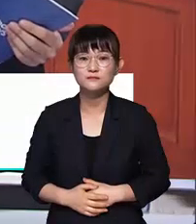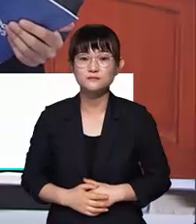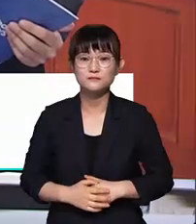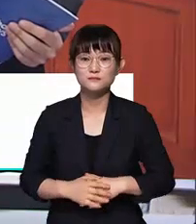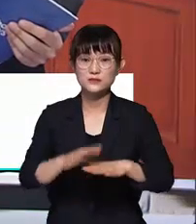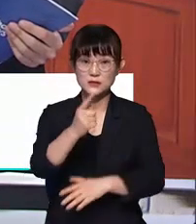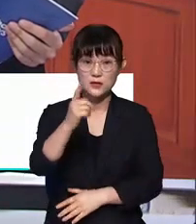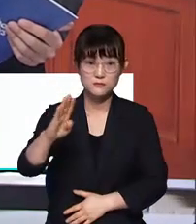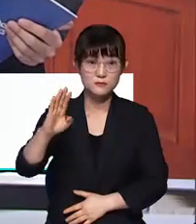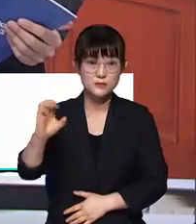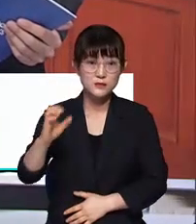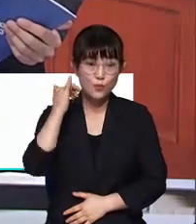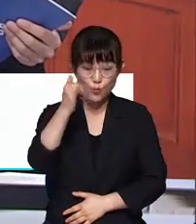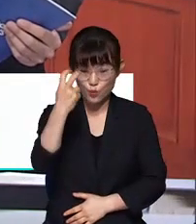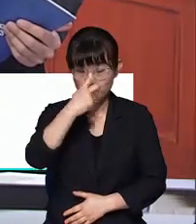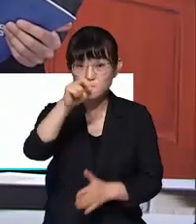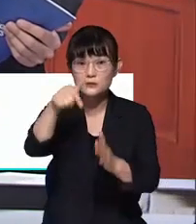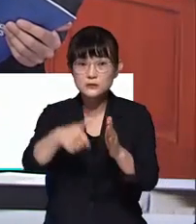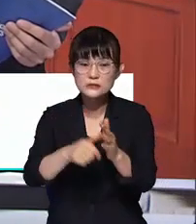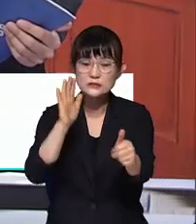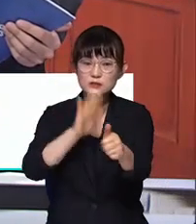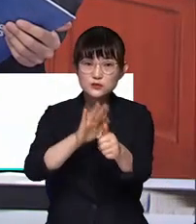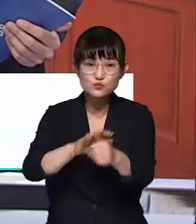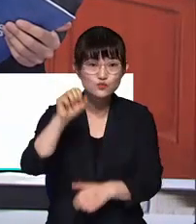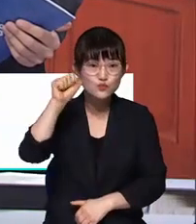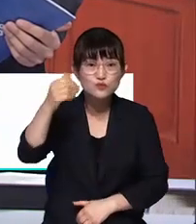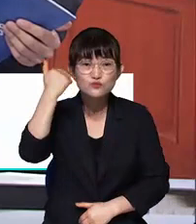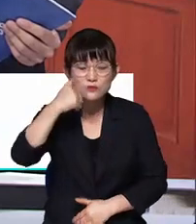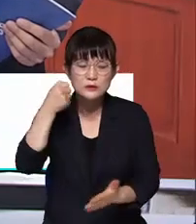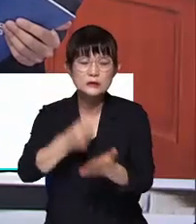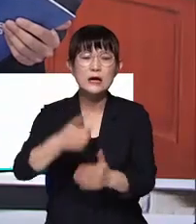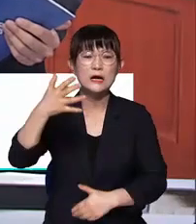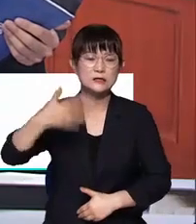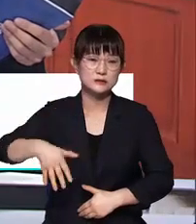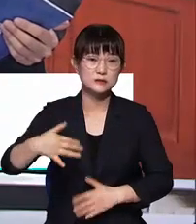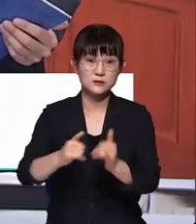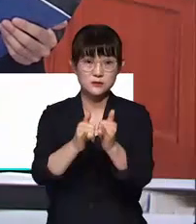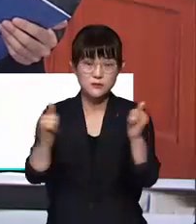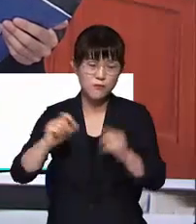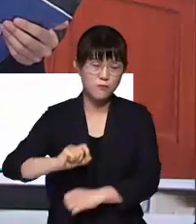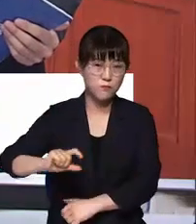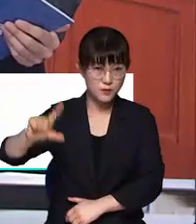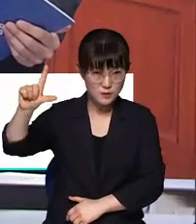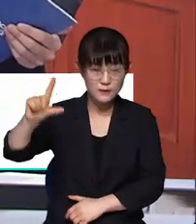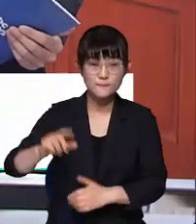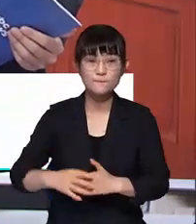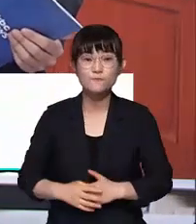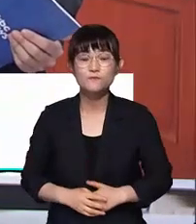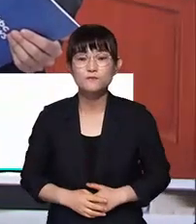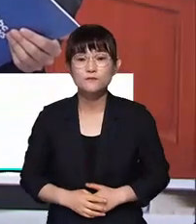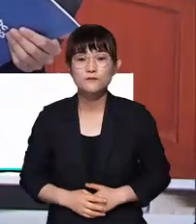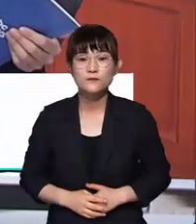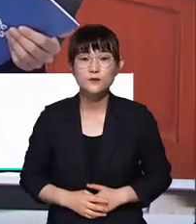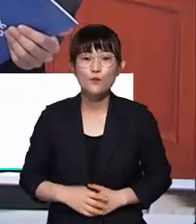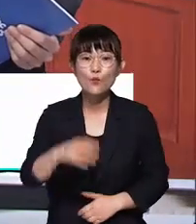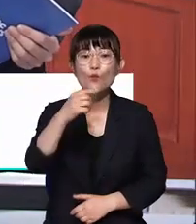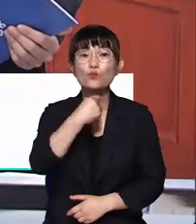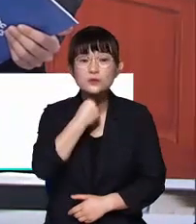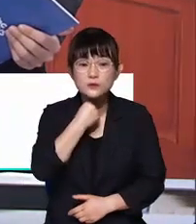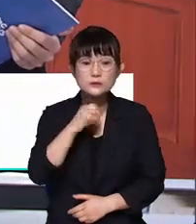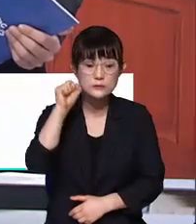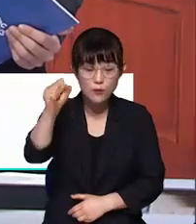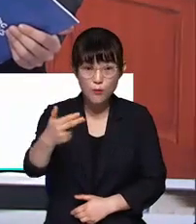이번 KBC 여론조사에서는 지지 후보를 결정하지 않은 부동층 표심이 높게 나타났습니다. 선호하는 후보가